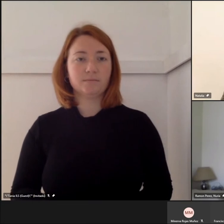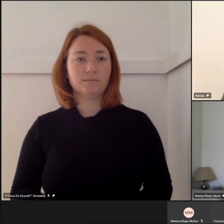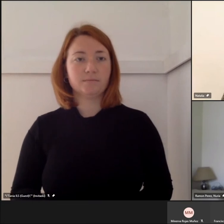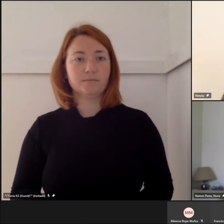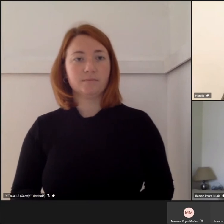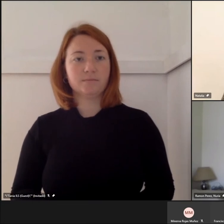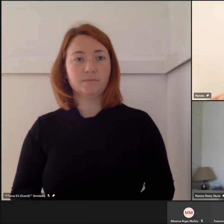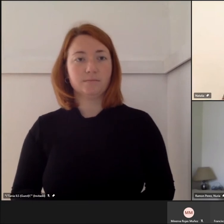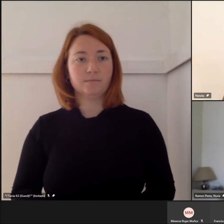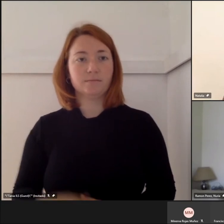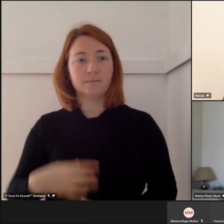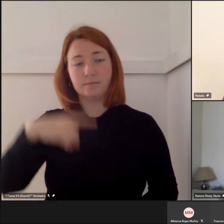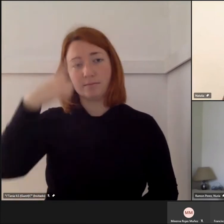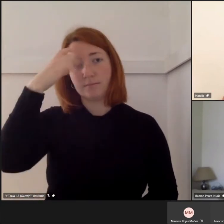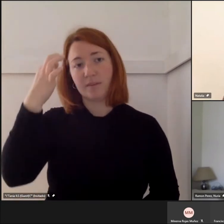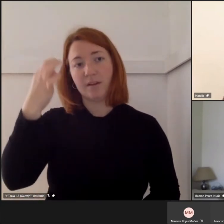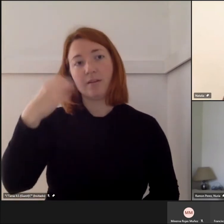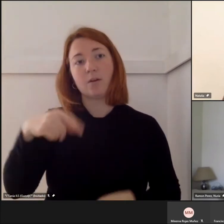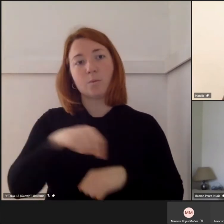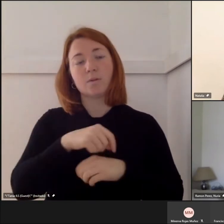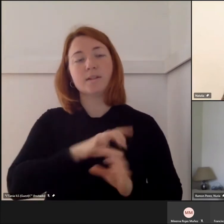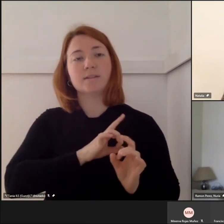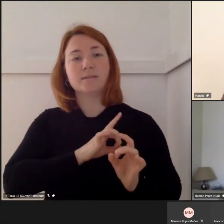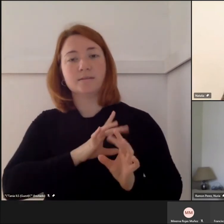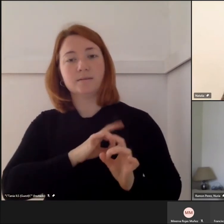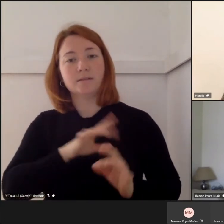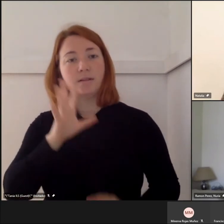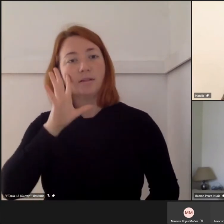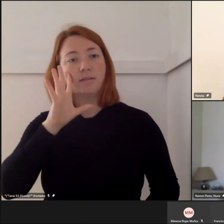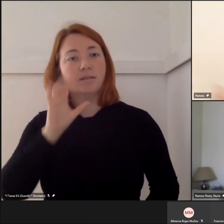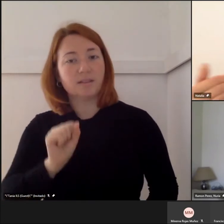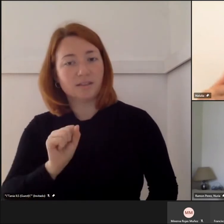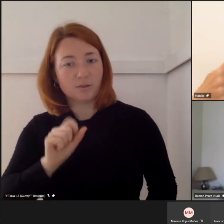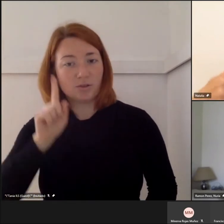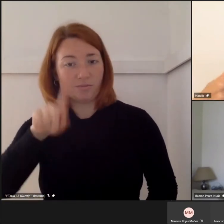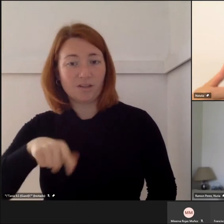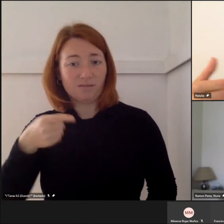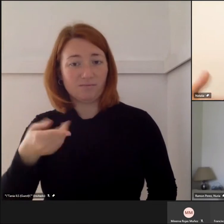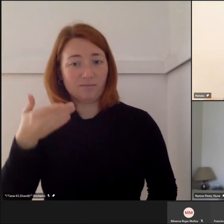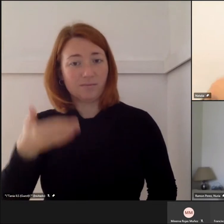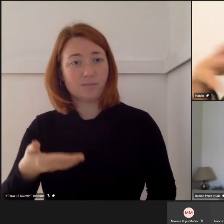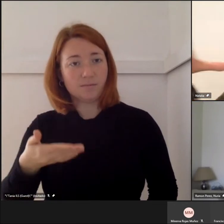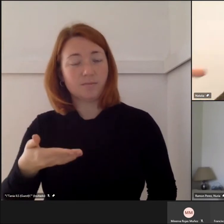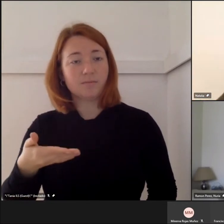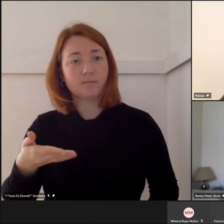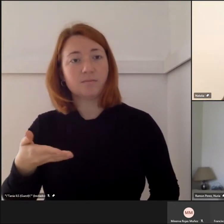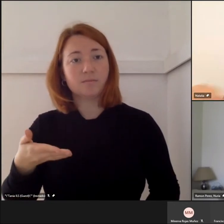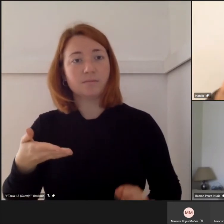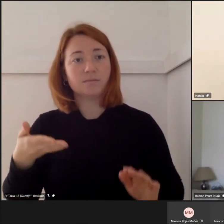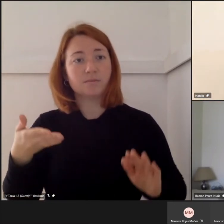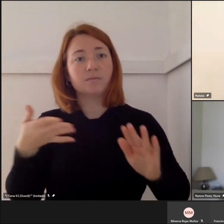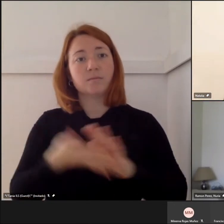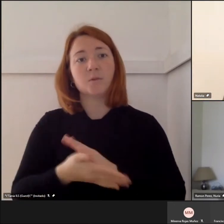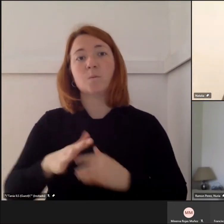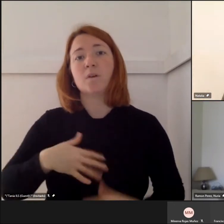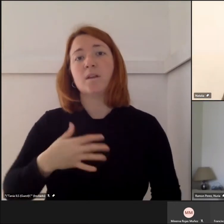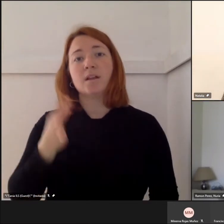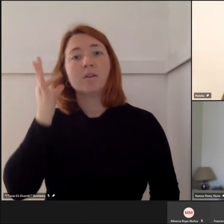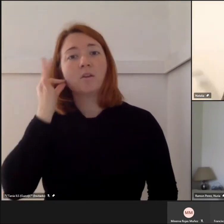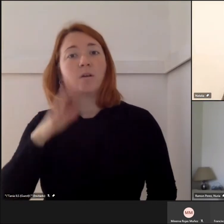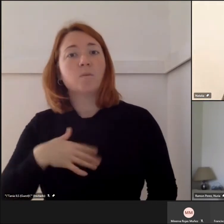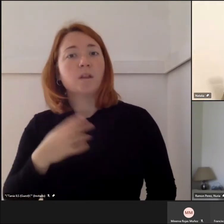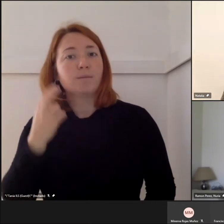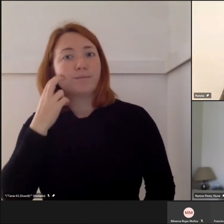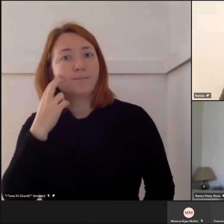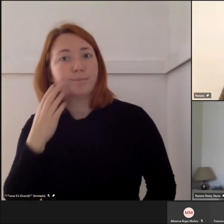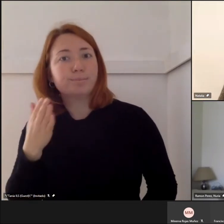gran política de sensibilització, no? De detecció, sobretot també, perquè la dona pot no venir, no? Però el seu entorn, no? O les seves amistats